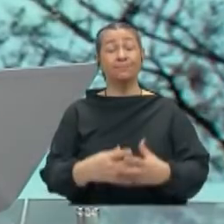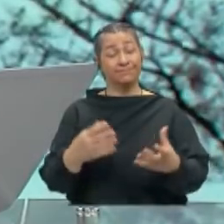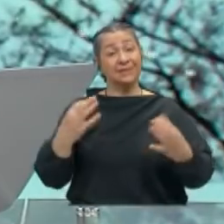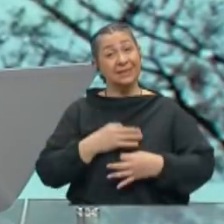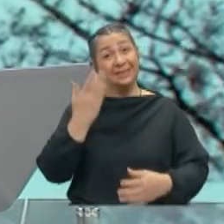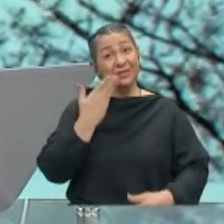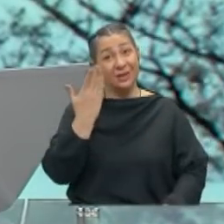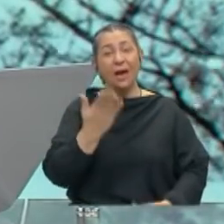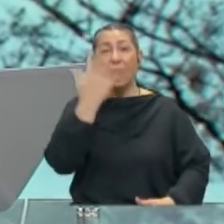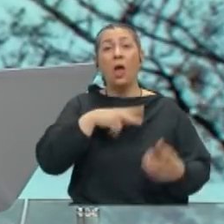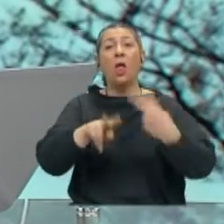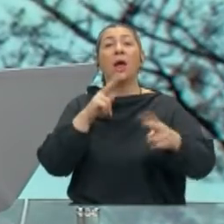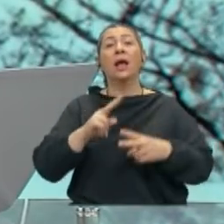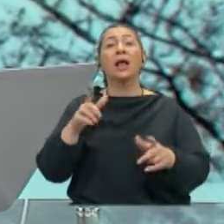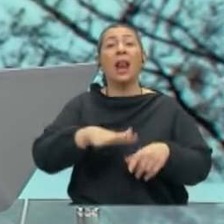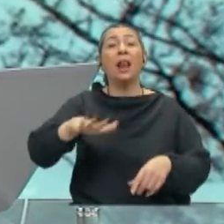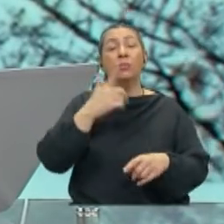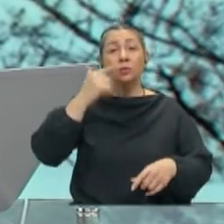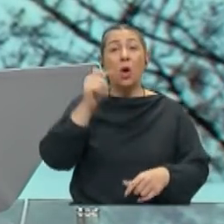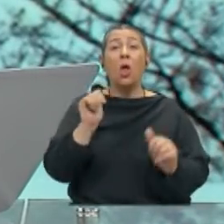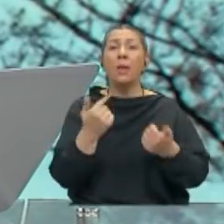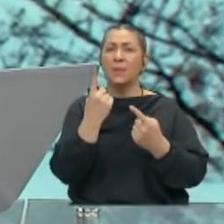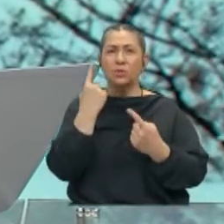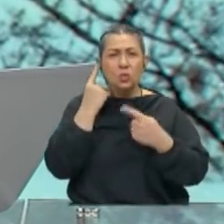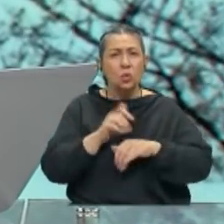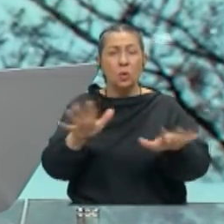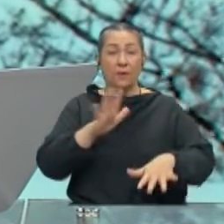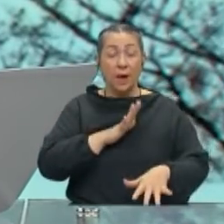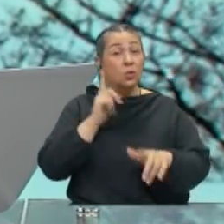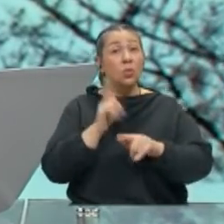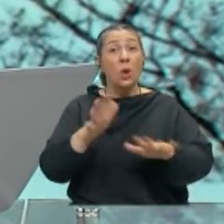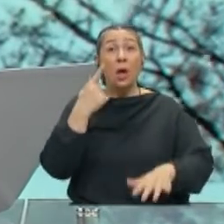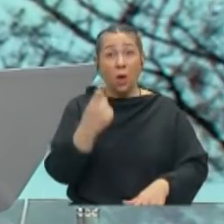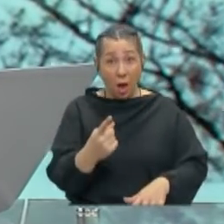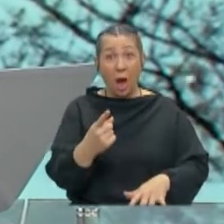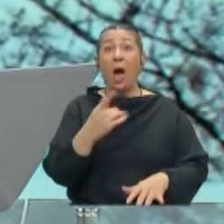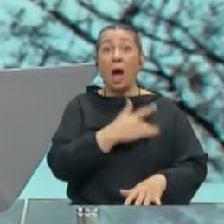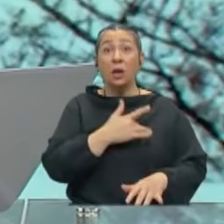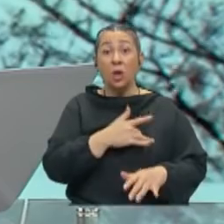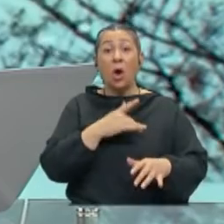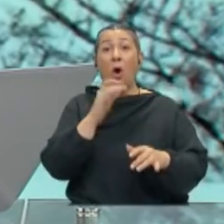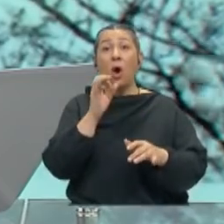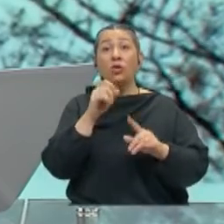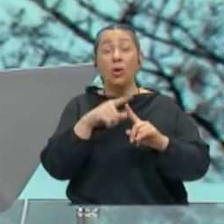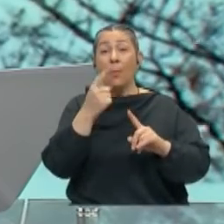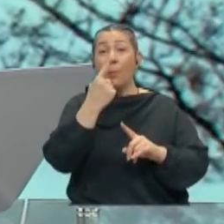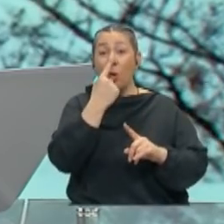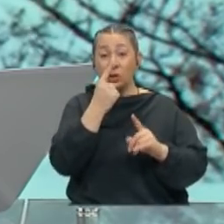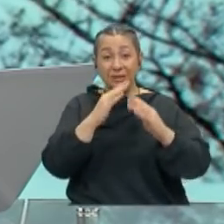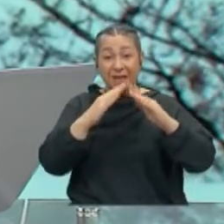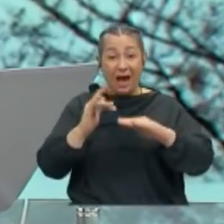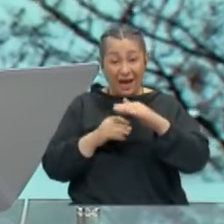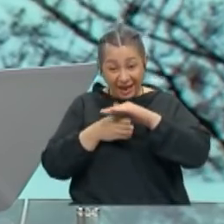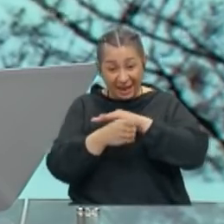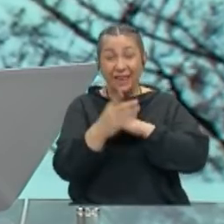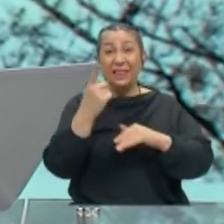Sayın seyirciler, Karayolları Genel Müdürlüğü'nden önemli bir duyuru var bu arada. Duyuruya göre Anadolu Otoyolu Bolu Dağı geçişi